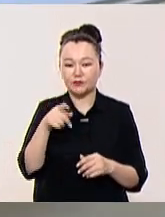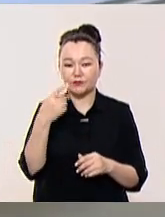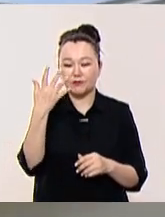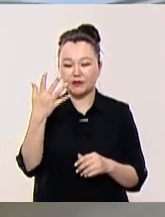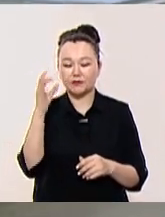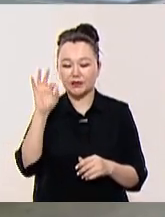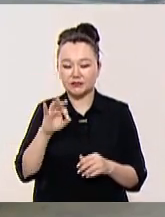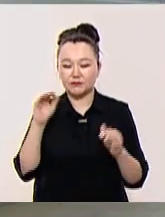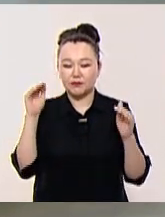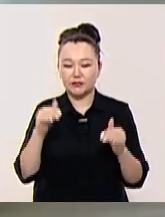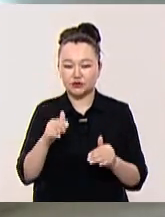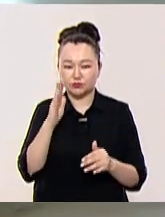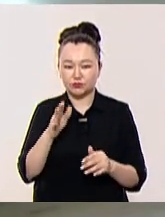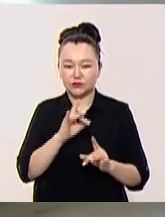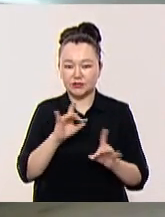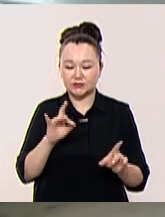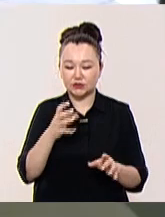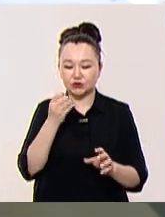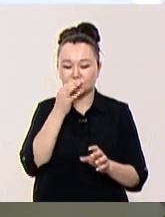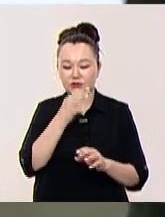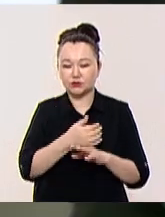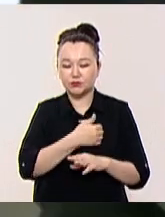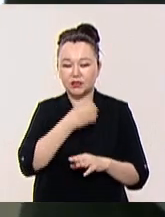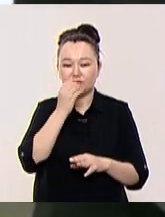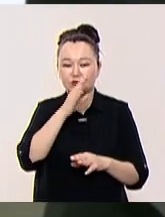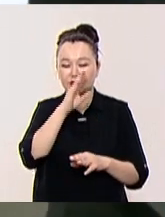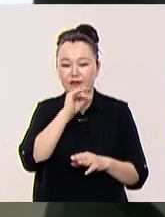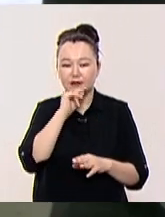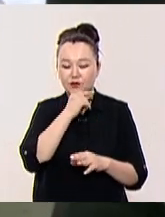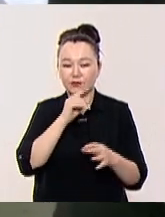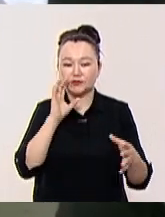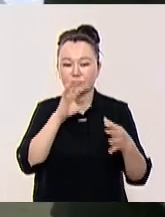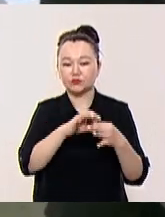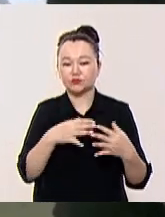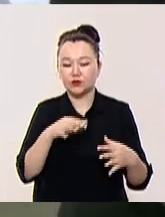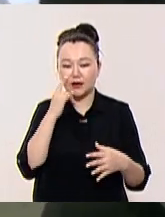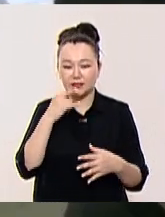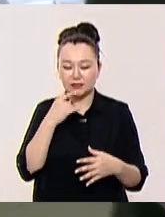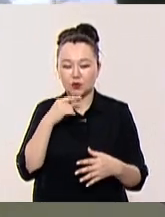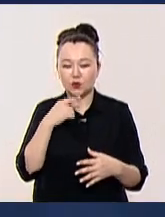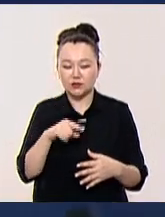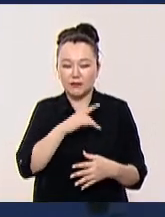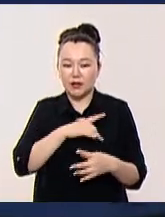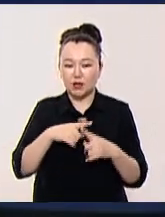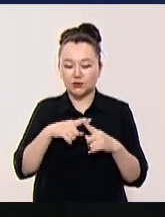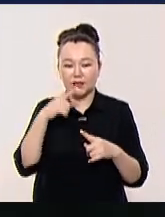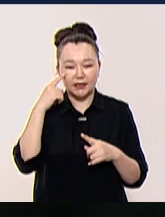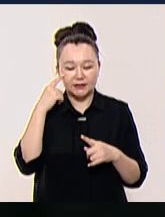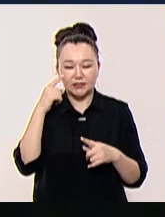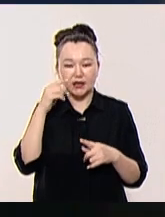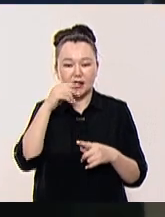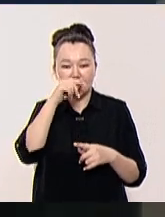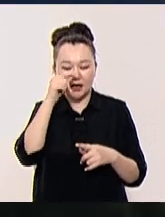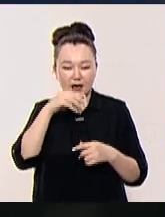дейін төмендетеміз деп отыр. Айта кетейік, Еуразиялық экономикалық одаққа мүше болғандықтан Қазақстан, Ресей, Беларусь, Қырғызстан мен